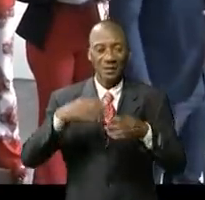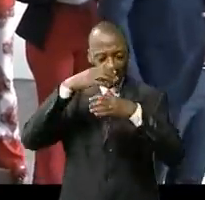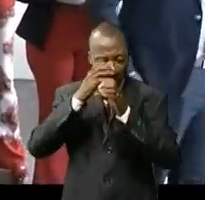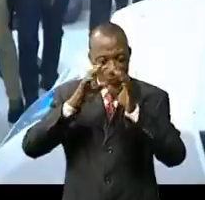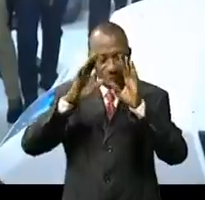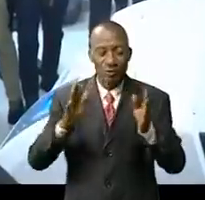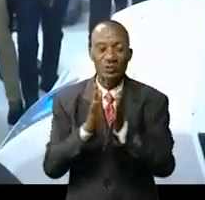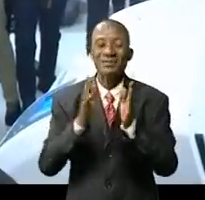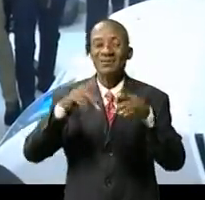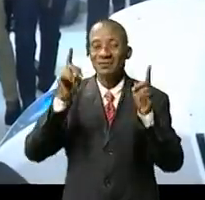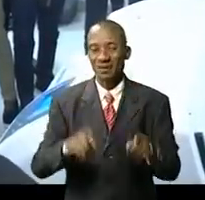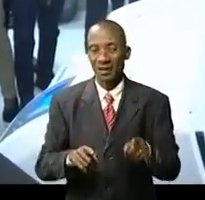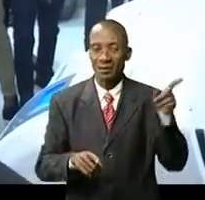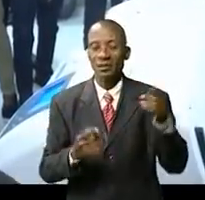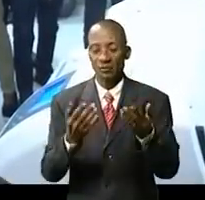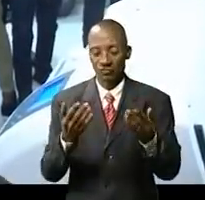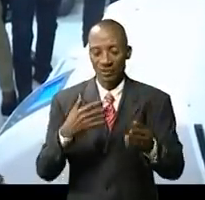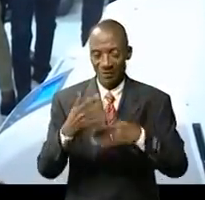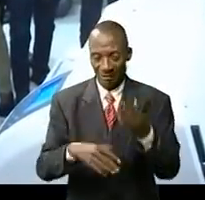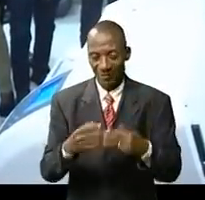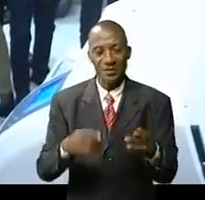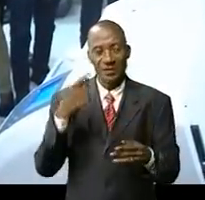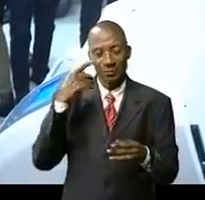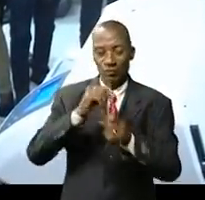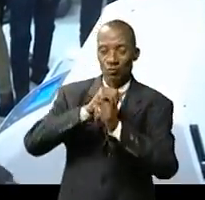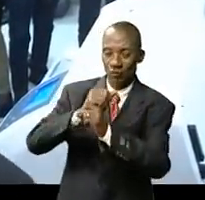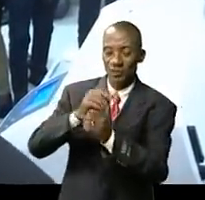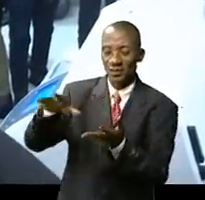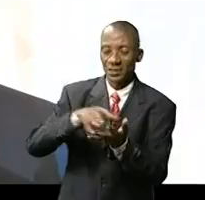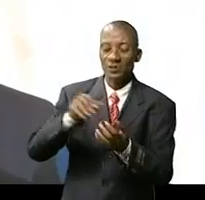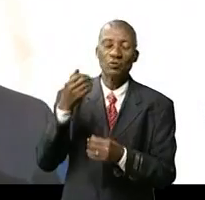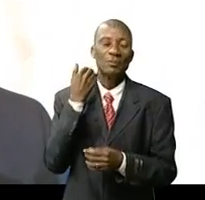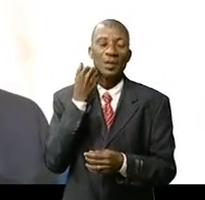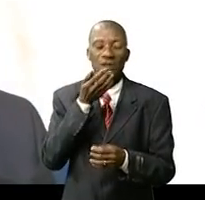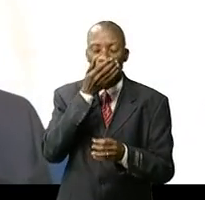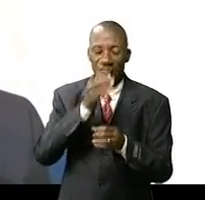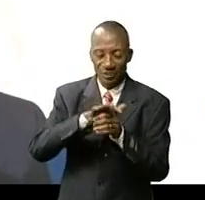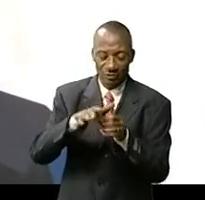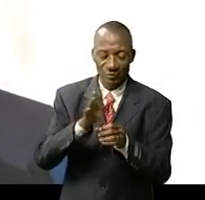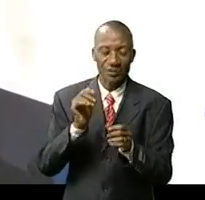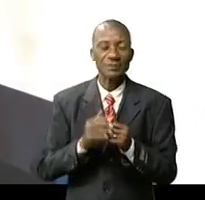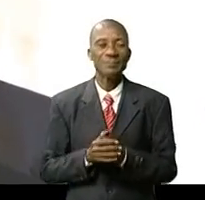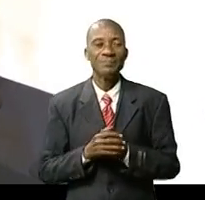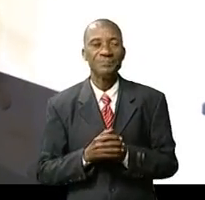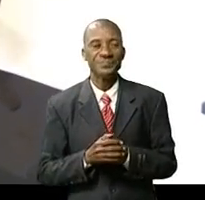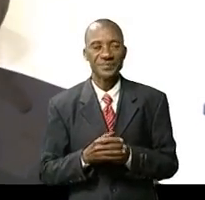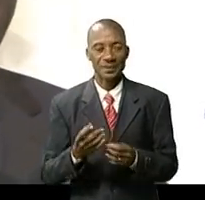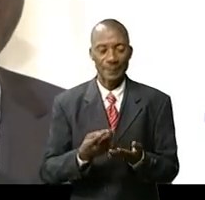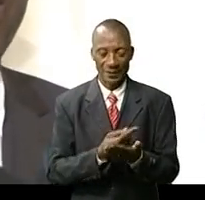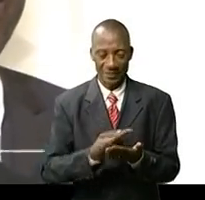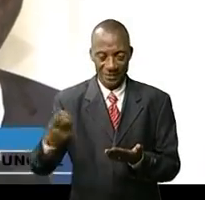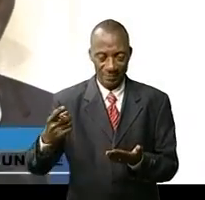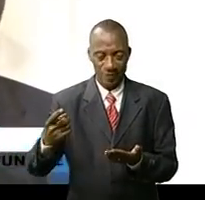Covid sécurisé dont les résultats sont disponibles dans les 30 minutes qui suivent. Le ministre a dit, d'ici la semaine prochaine, ils vont